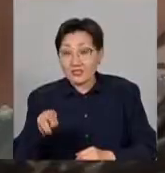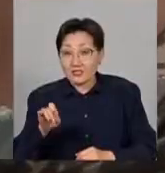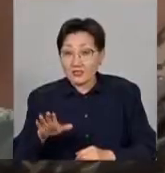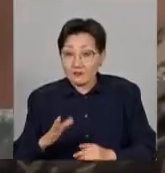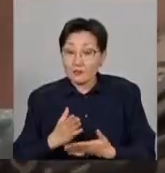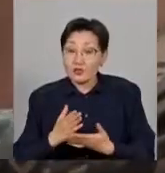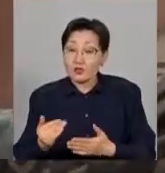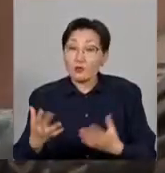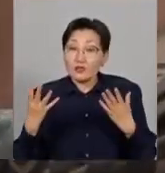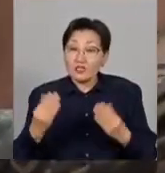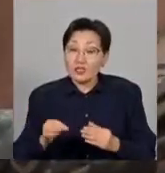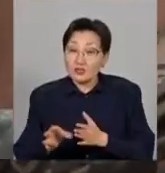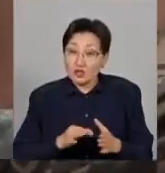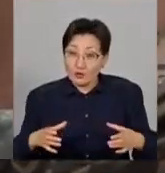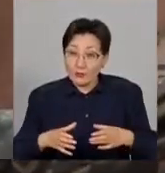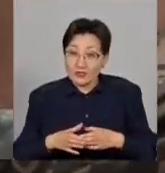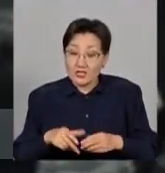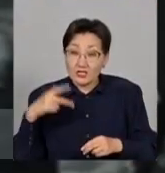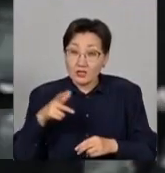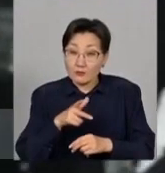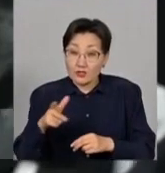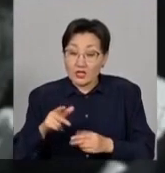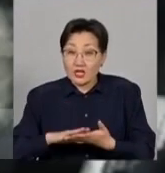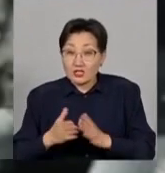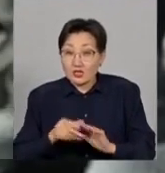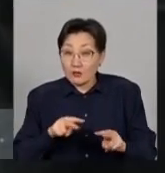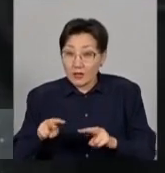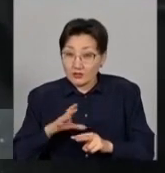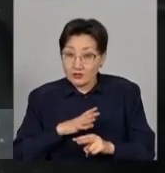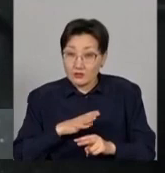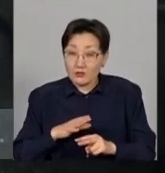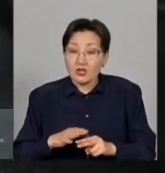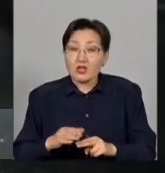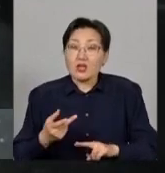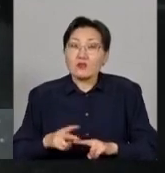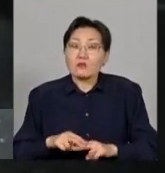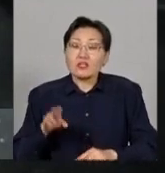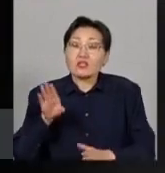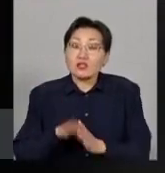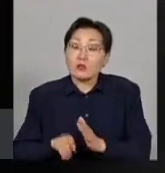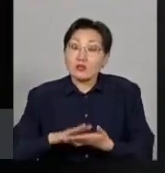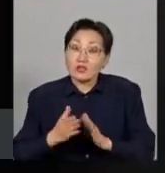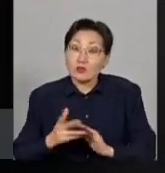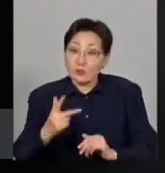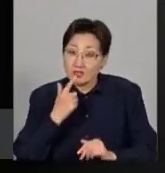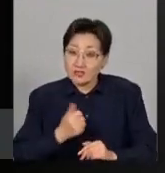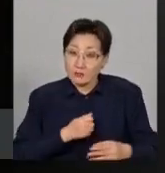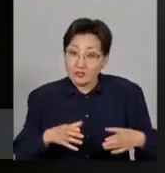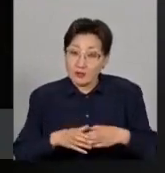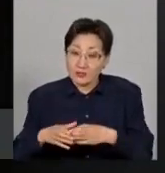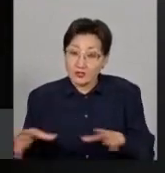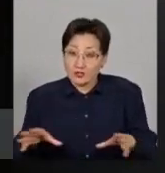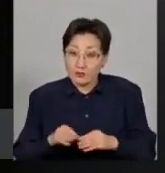бар. Ол сол күні жедел штабтан камера арқылы жағдайды бақылап отырады. Іс насырға шауып бара жатқан соң 3 әскери бригадамен